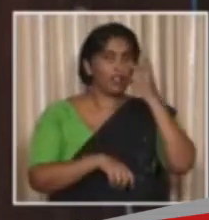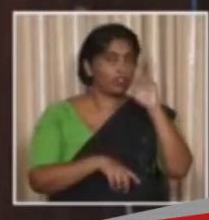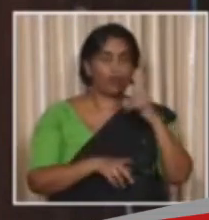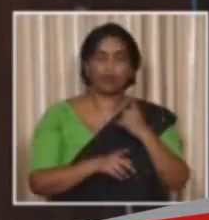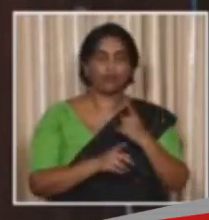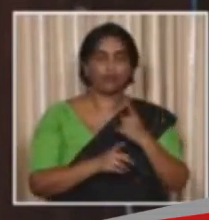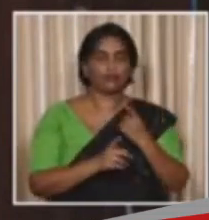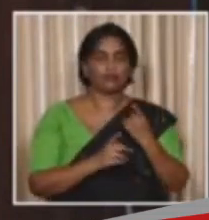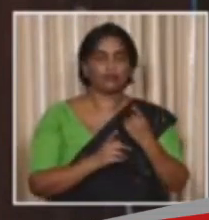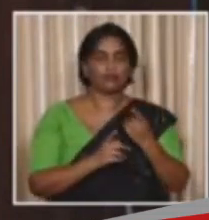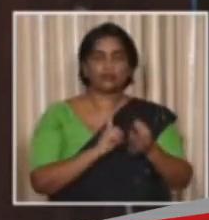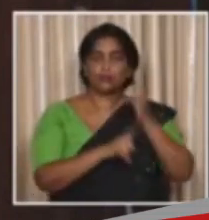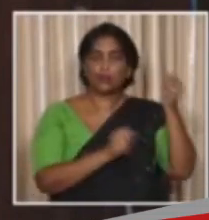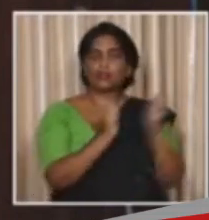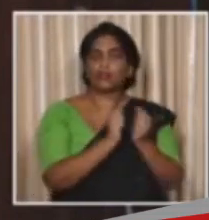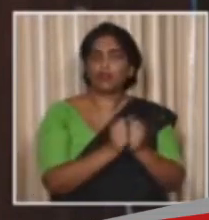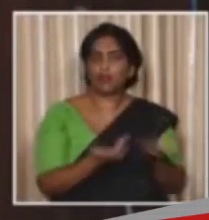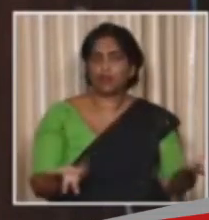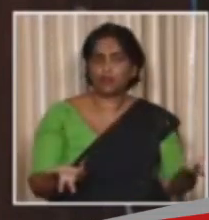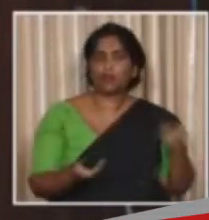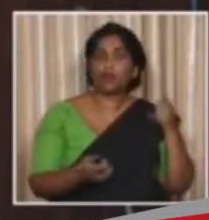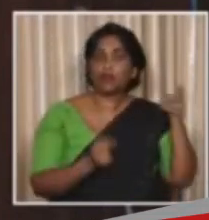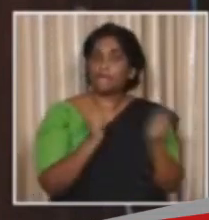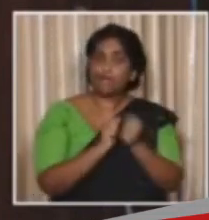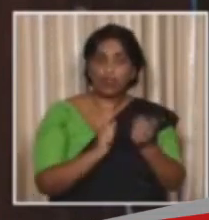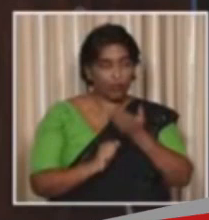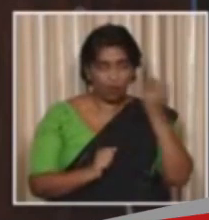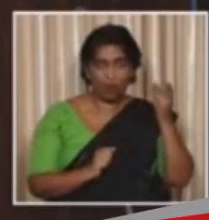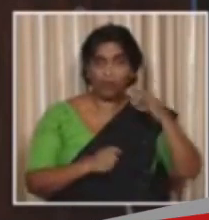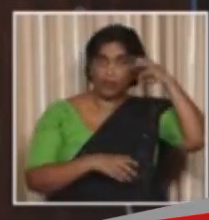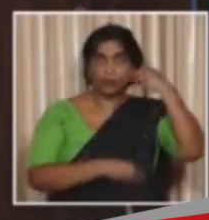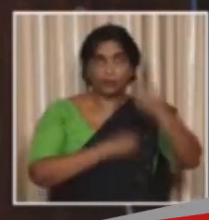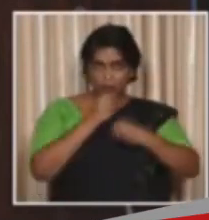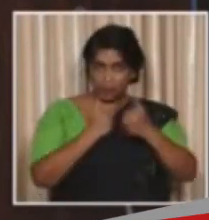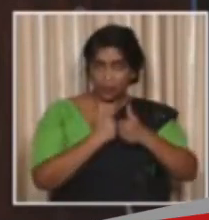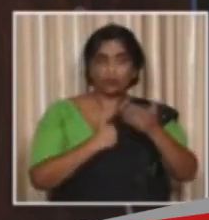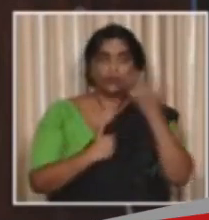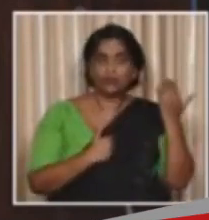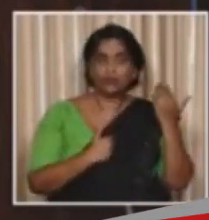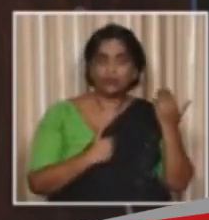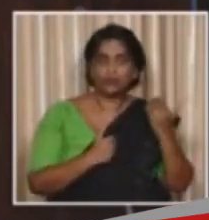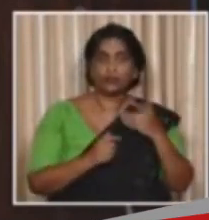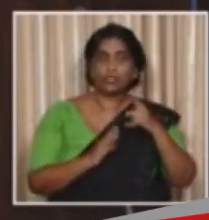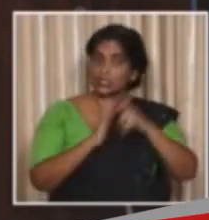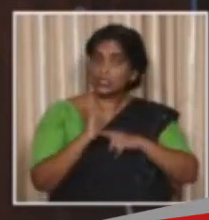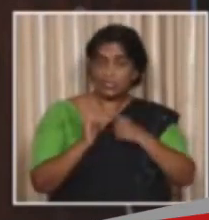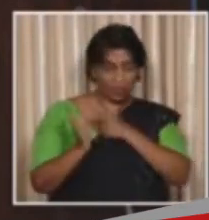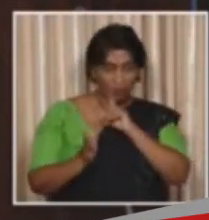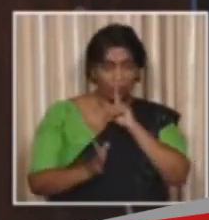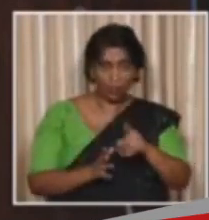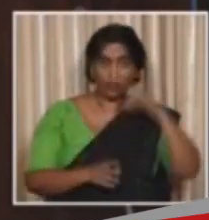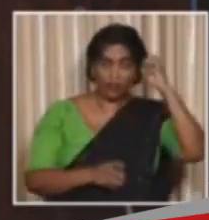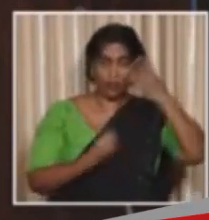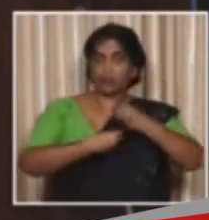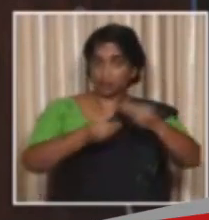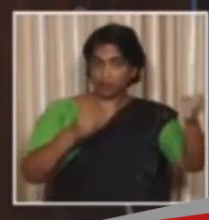බාරගද්දි පෑ 12ක් විදුලිය තිබ්බේ නැහැ එතුමා සභාපති මොන බම්බුවද කළේ එතුමාට කරන්න පුළුවන්ද විදුලිය නිෂ්පාදනය කරන්න ජනකට